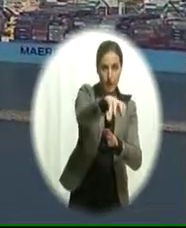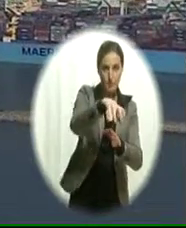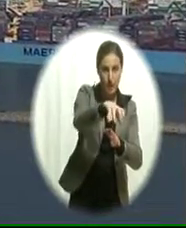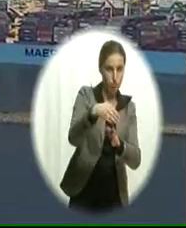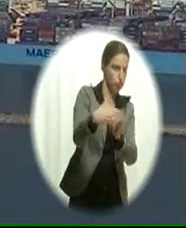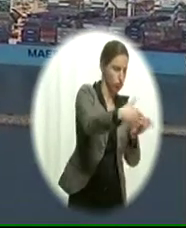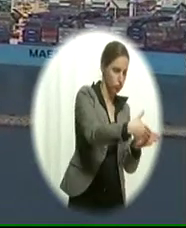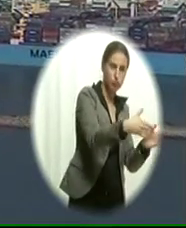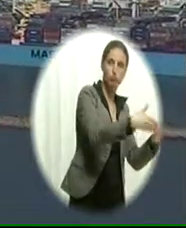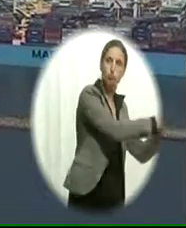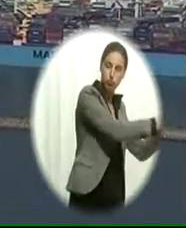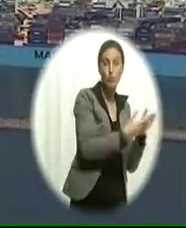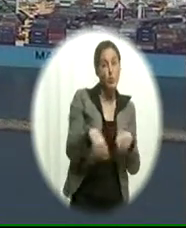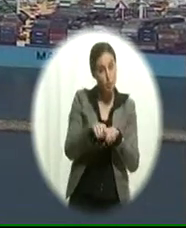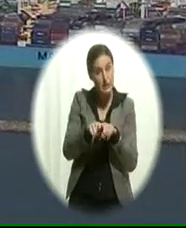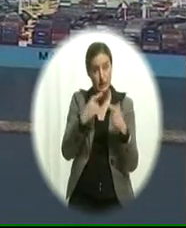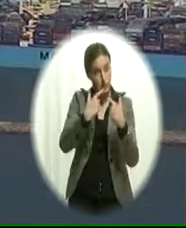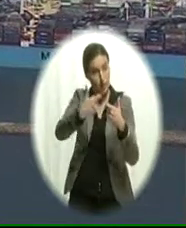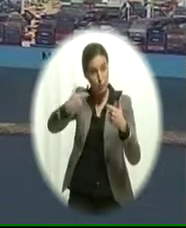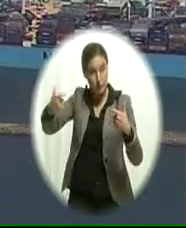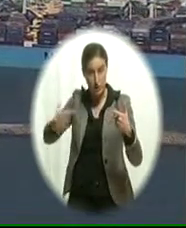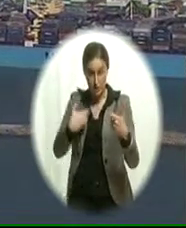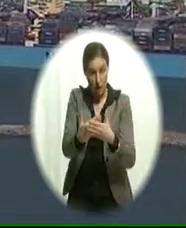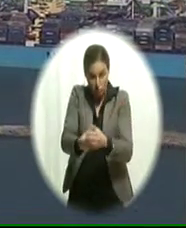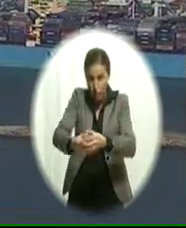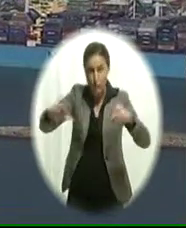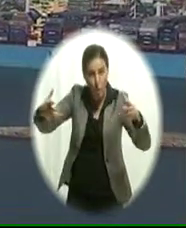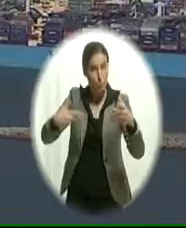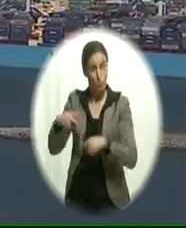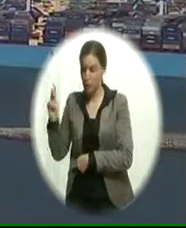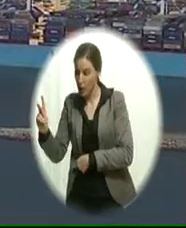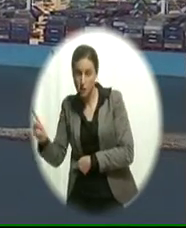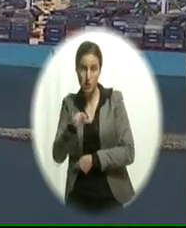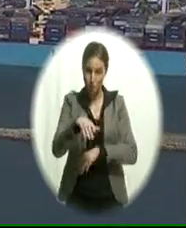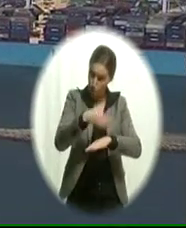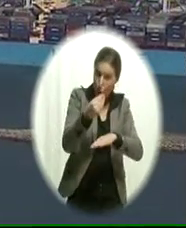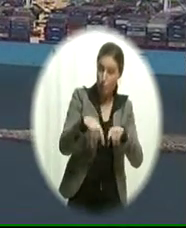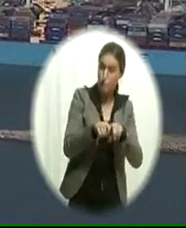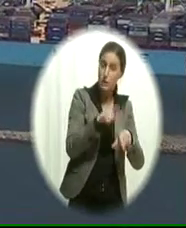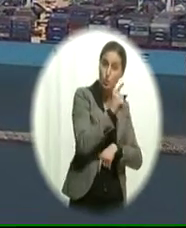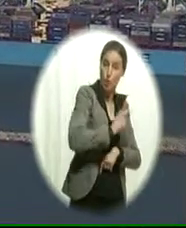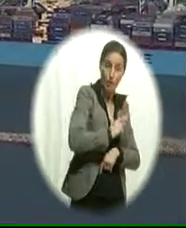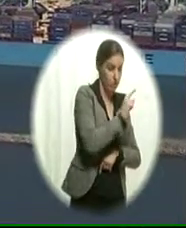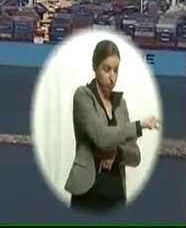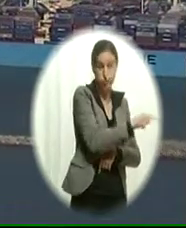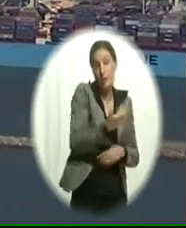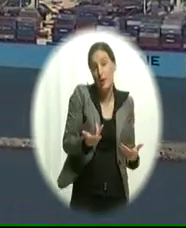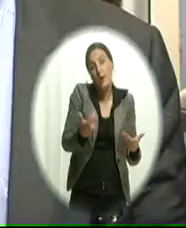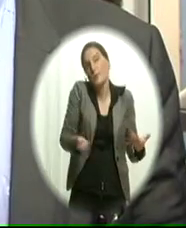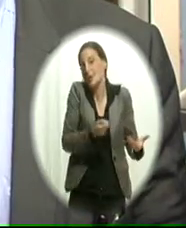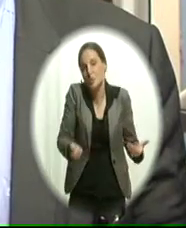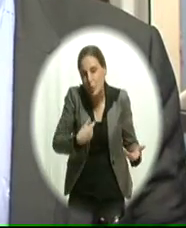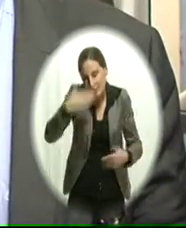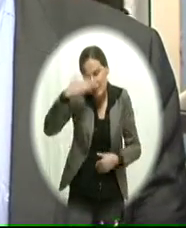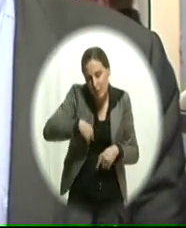industriels également qui s'implantent sur les domaines à la fois du port de Paris, de Rouen et du Havre. Je ne peux pas ne pas parler du projet de l'éolien,